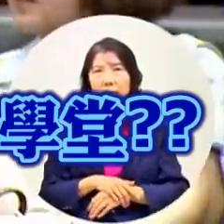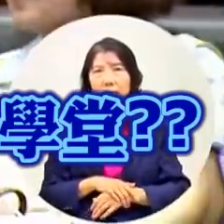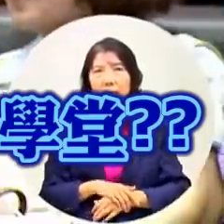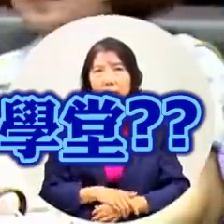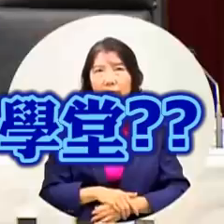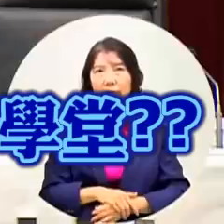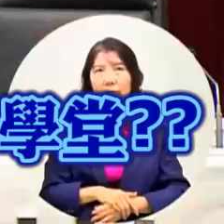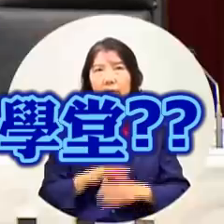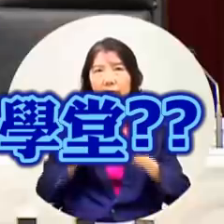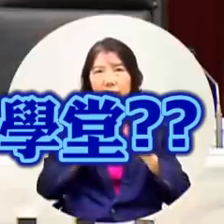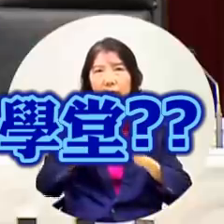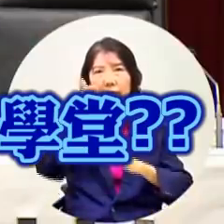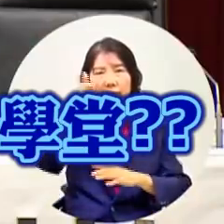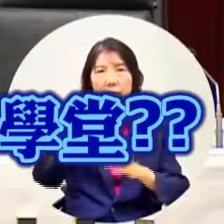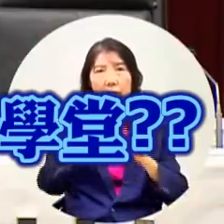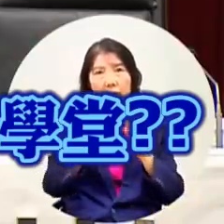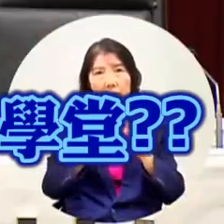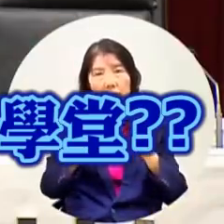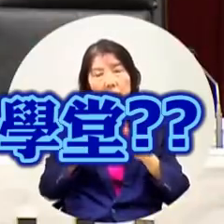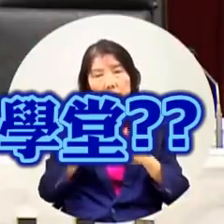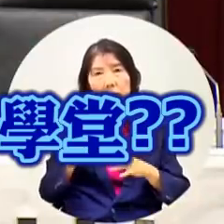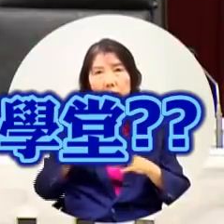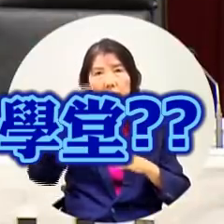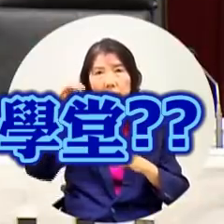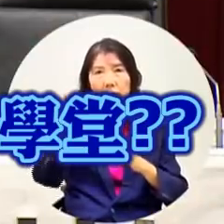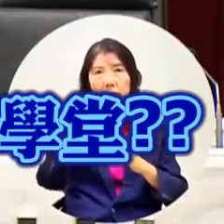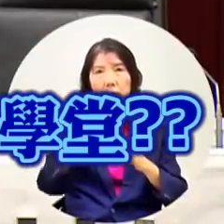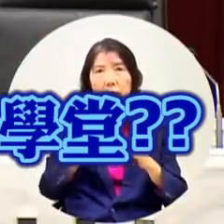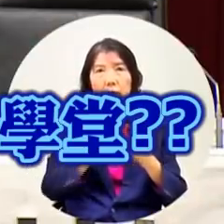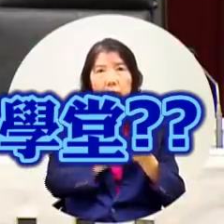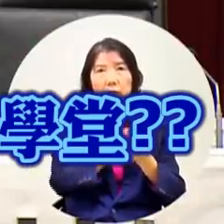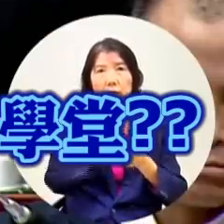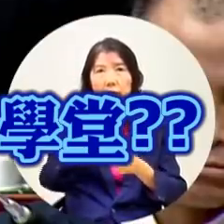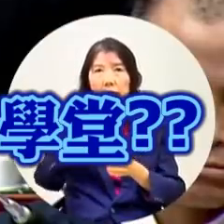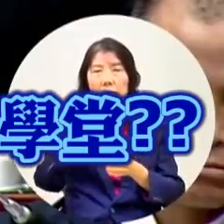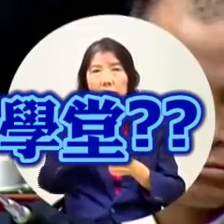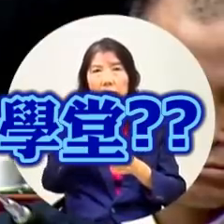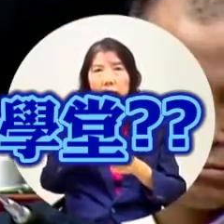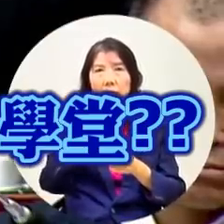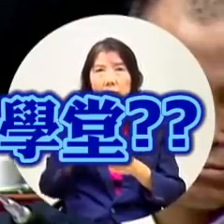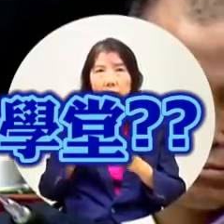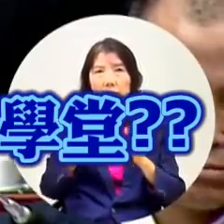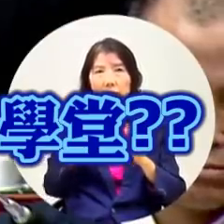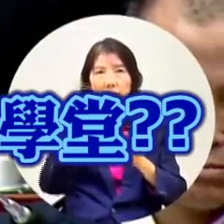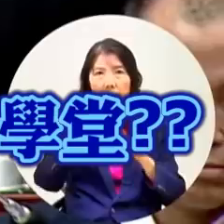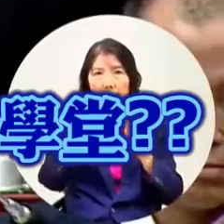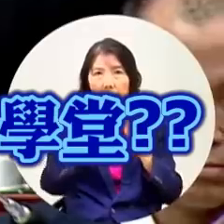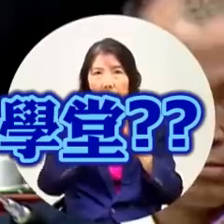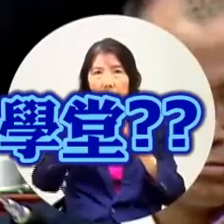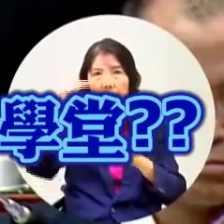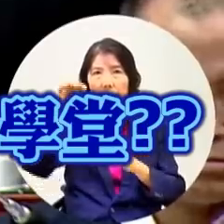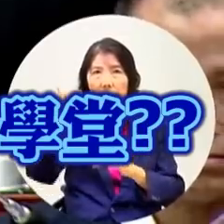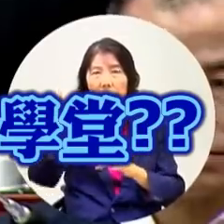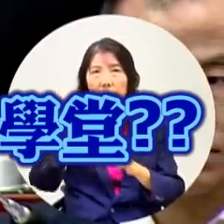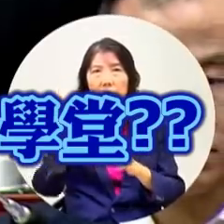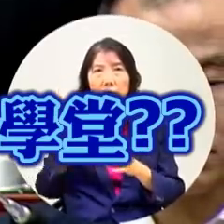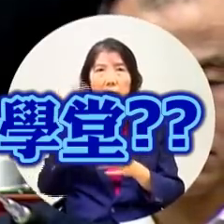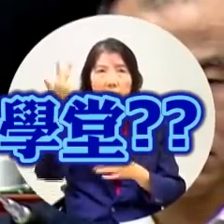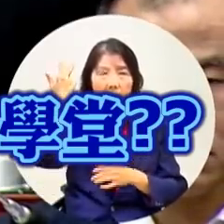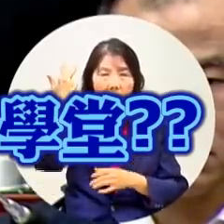来，市长要说明。 谢谢高敏玲议员跟林志宏议员，我要特别强调一下，刚才高敏玲议员说上礼